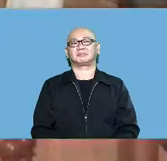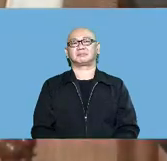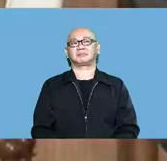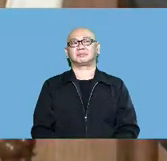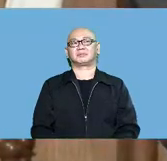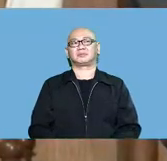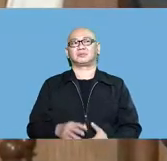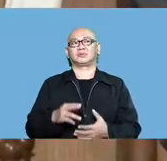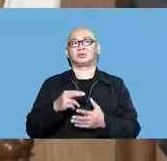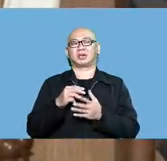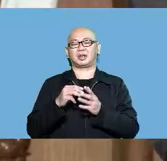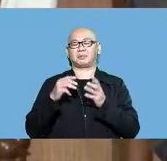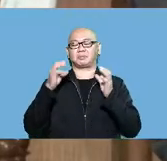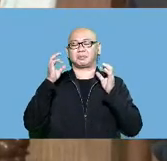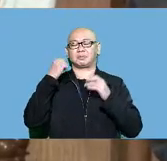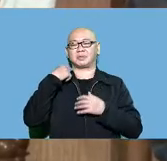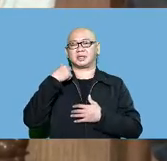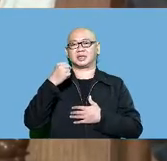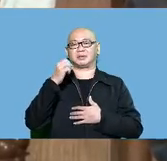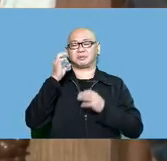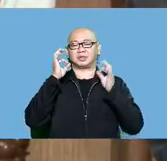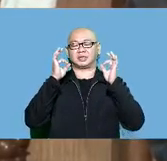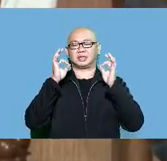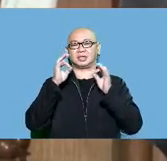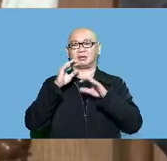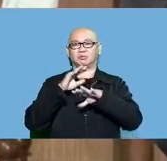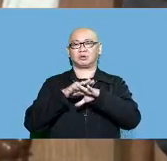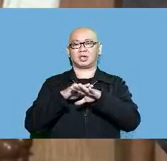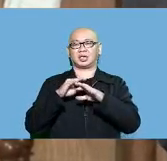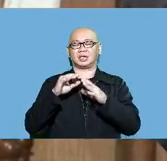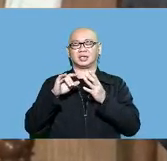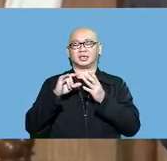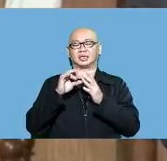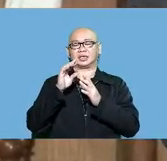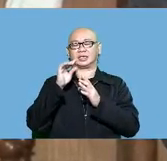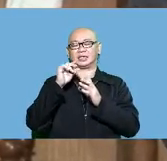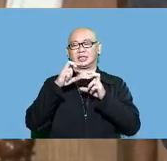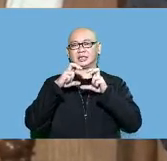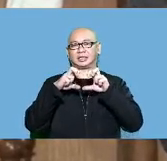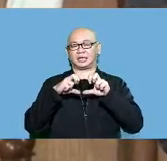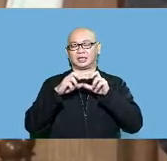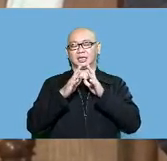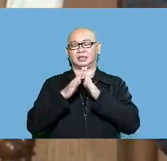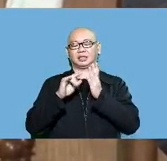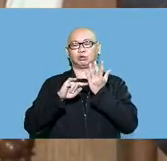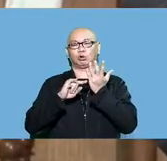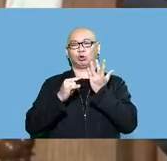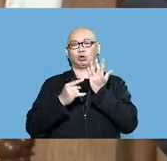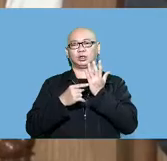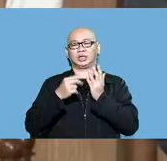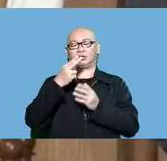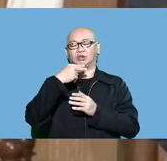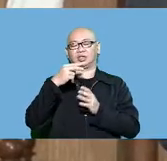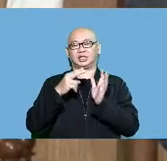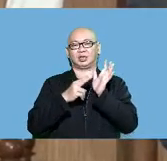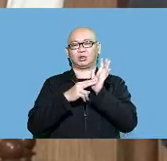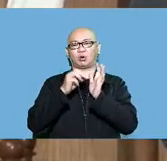Keputusan Menteri Pendidikan, Kebudayaan, Riset dan Teknologi Republik Indonesia